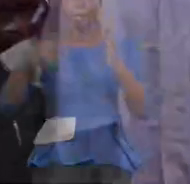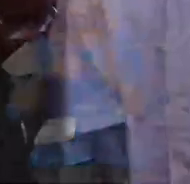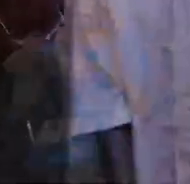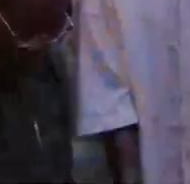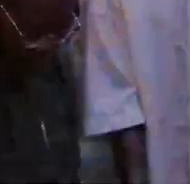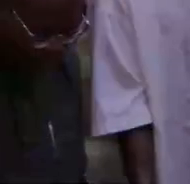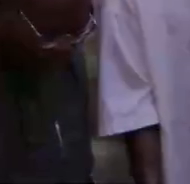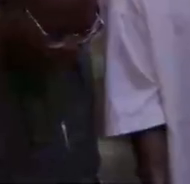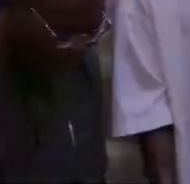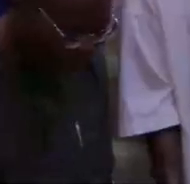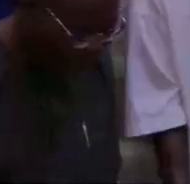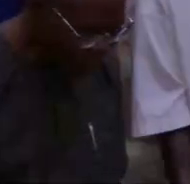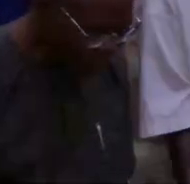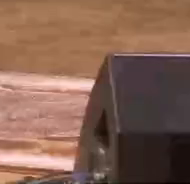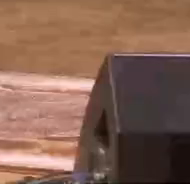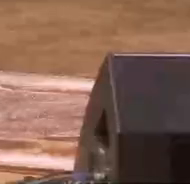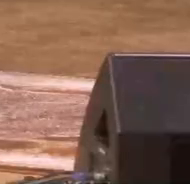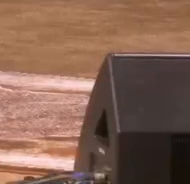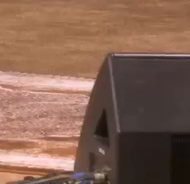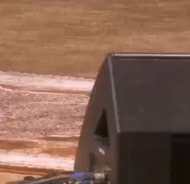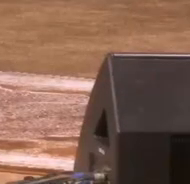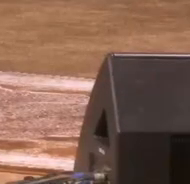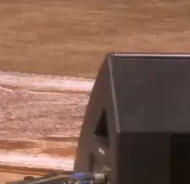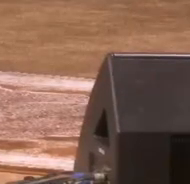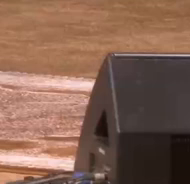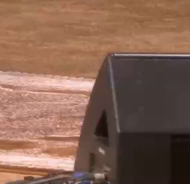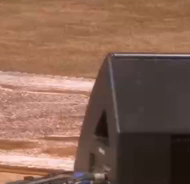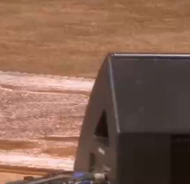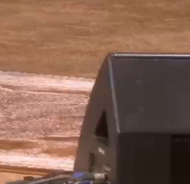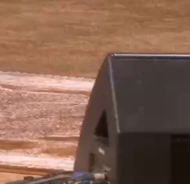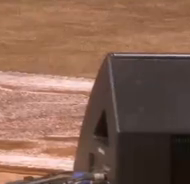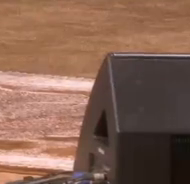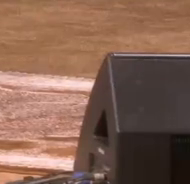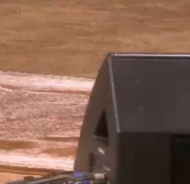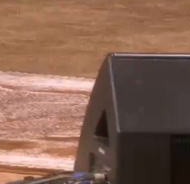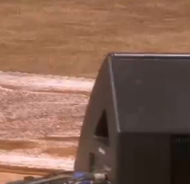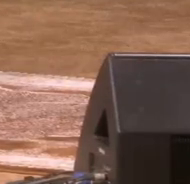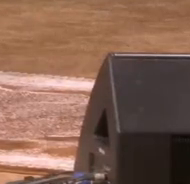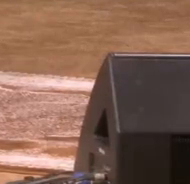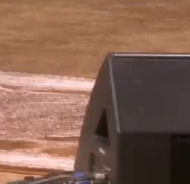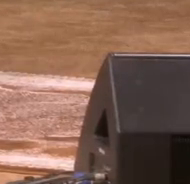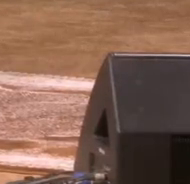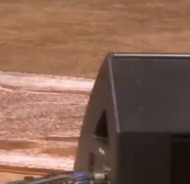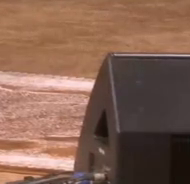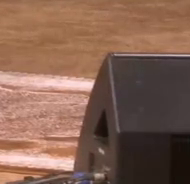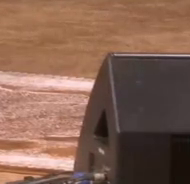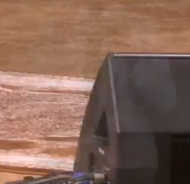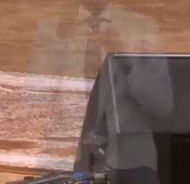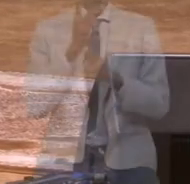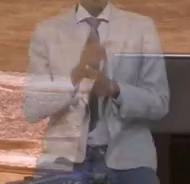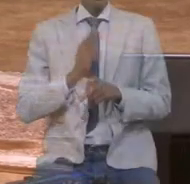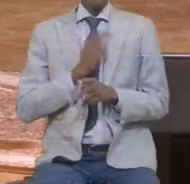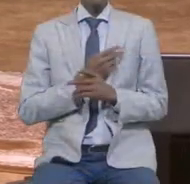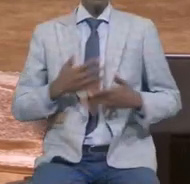Père, nous te remercions pour l'étude biblique du jour. Merci pour ta bonté. Merci pour ta merci notre vie. Merci de nous